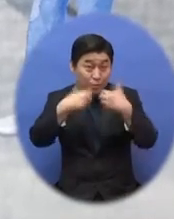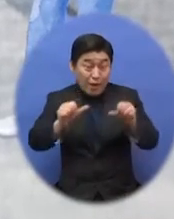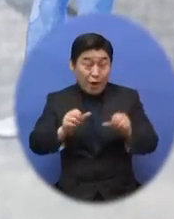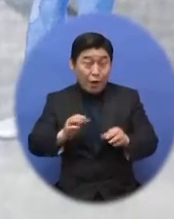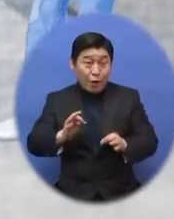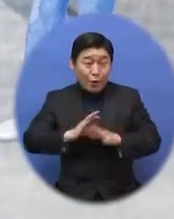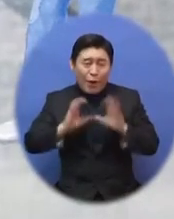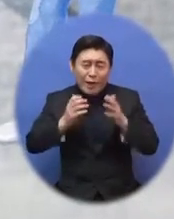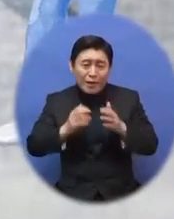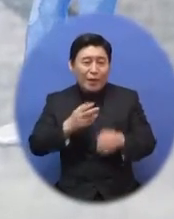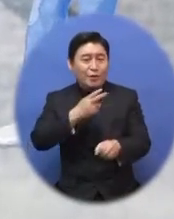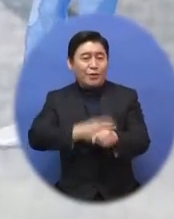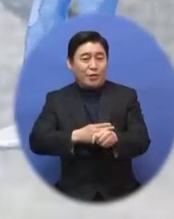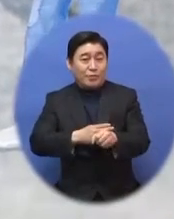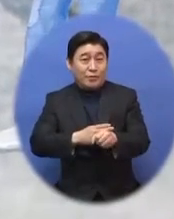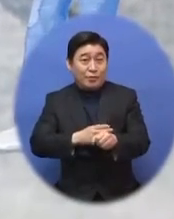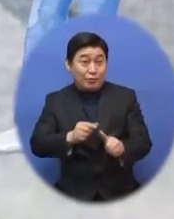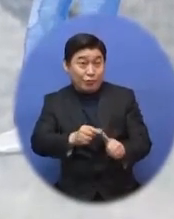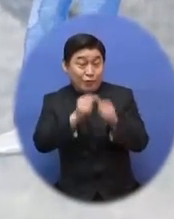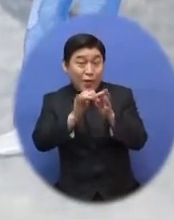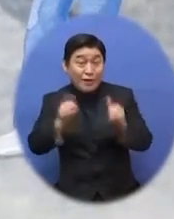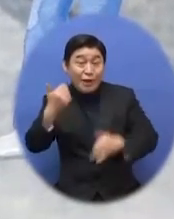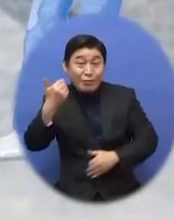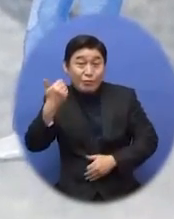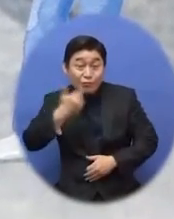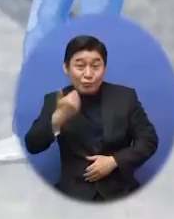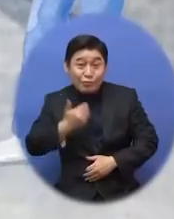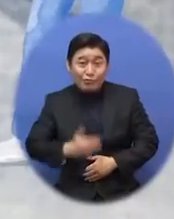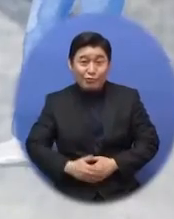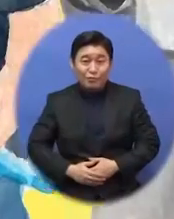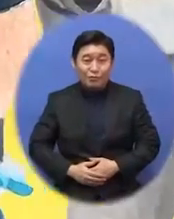놀란 아이들과 선생님을 구한 사람들.